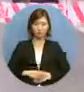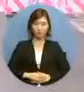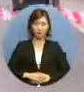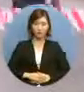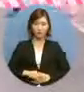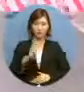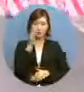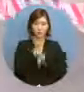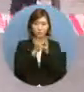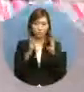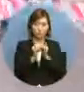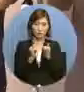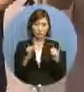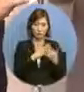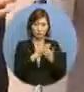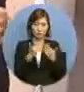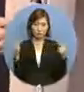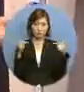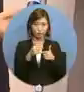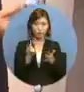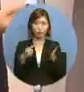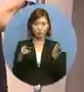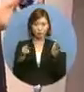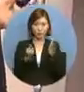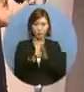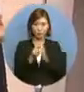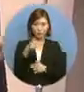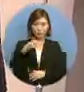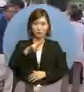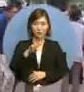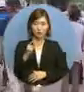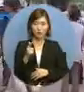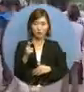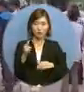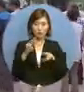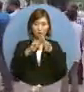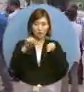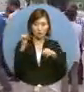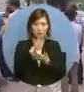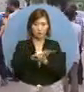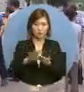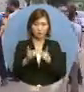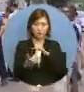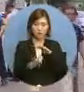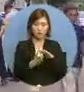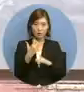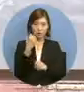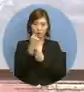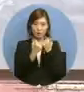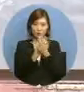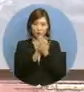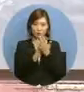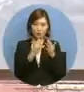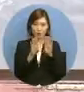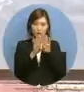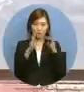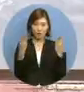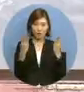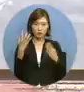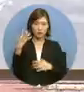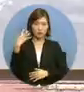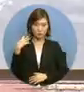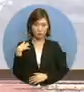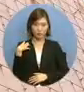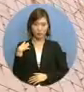아울러서 추구는 주민들의 불안을 최소화하기 위해 석면 해체 공사 전 주민들을 대상으로 한 설명에 개체를 의무화 하겠다고